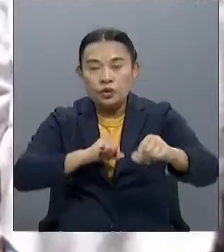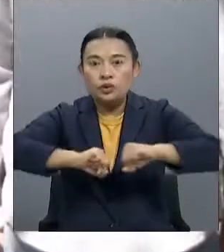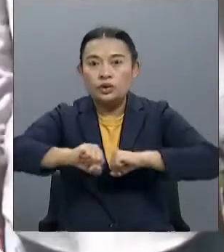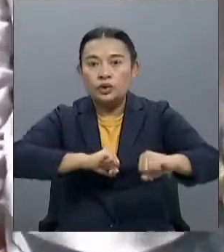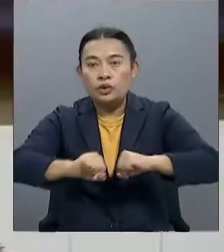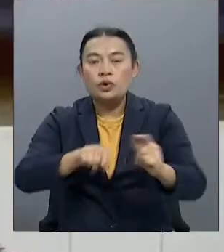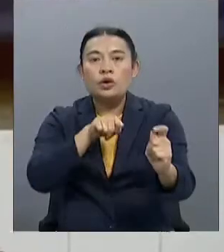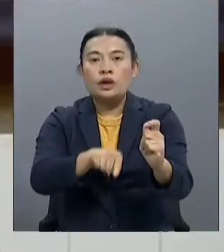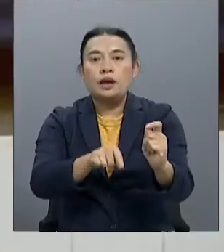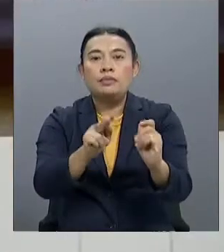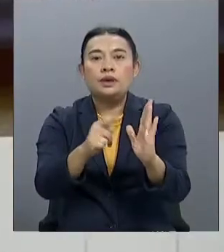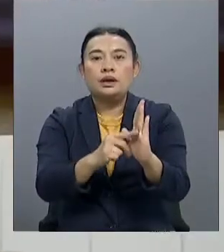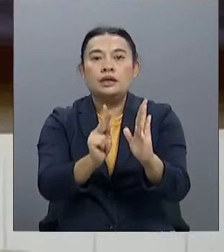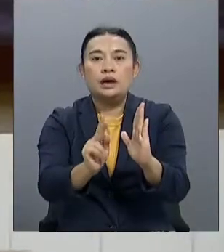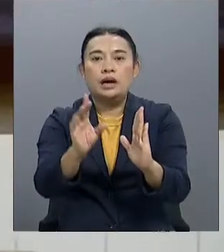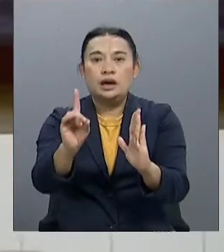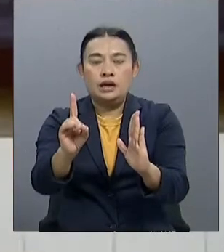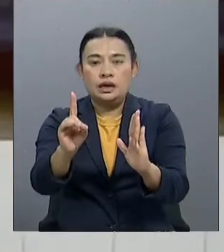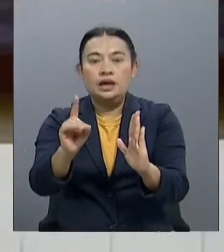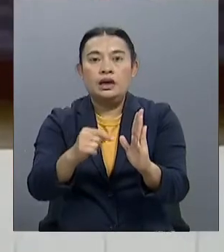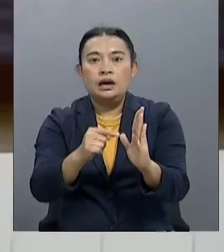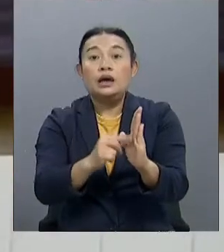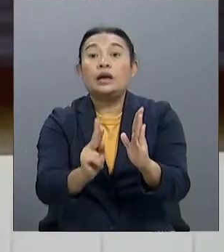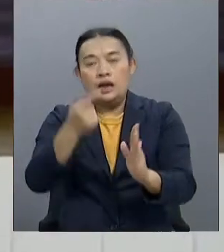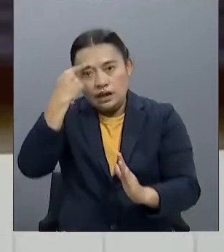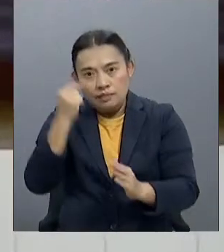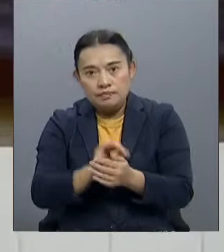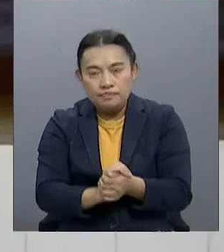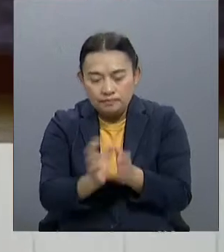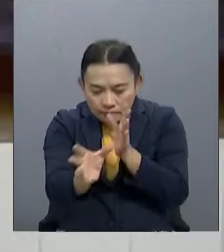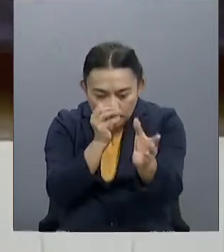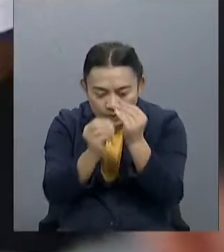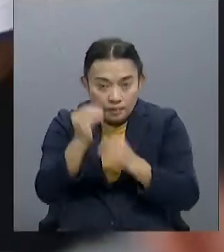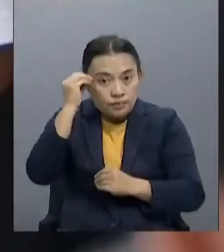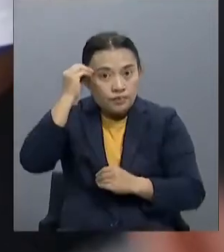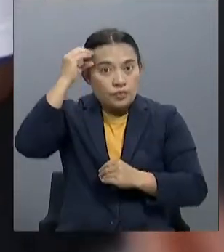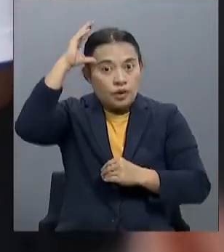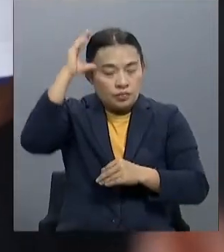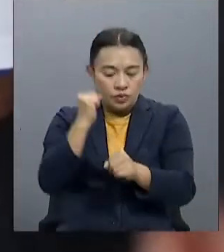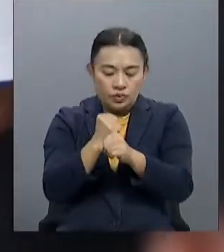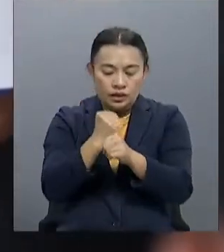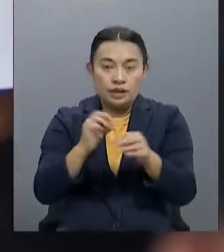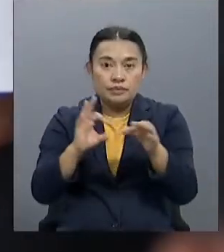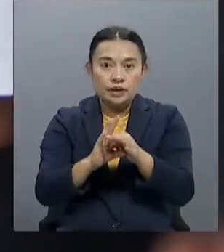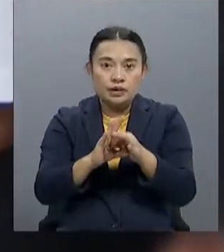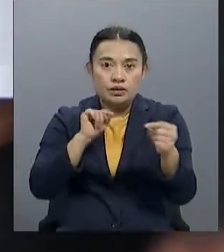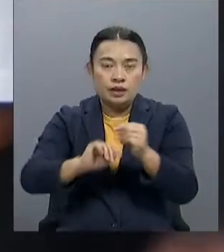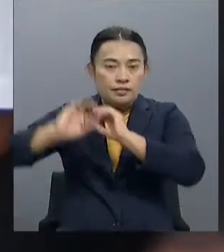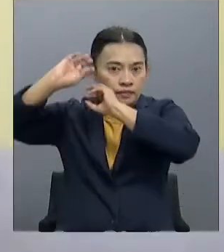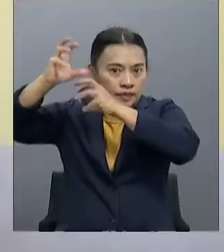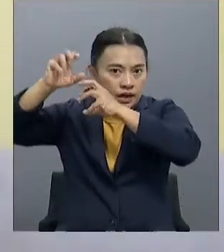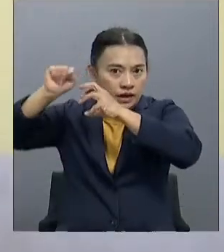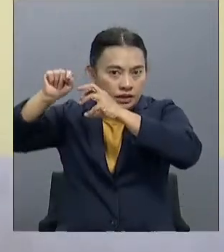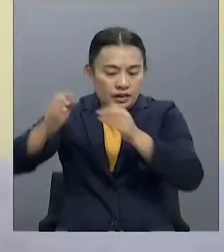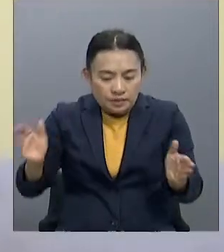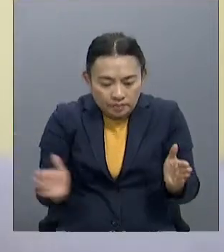ในอำเภอแกดำจังหวัดมหาสารคามให้มีทักษะและกระบวนการผลิตสื่อหนังสั้นสอดแทรกความรู้เรื่องเท่า